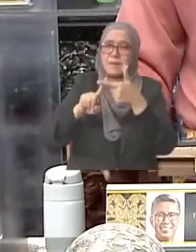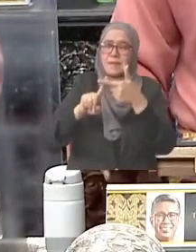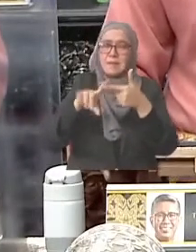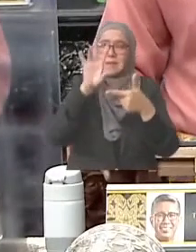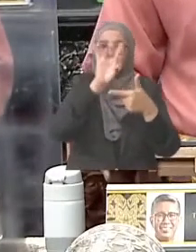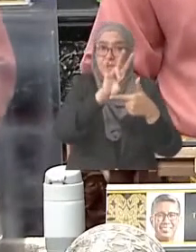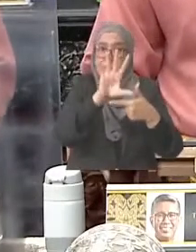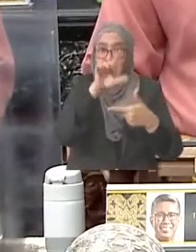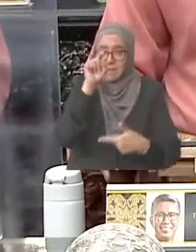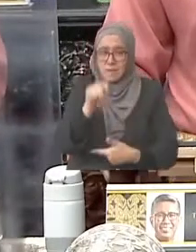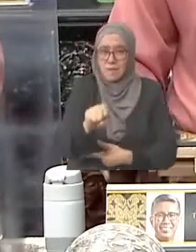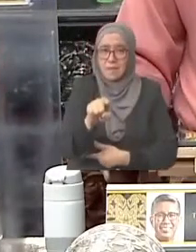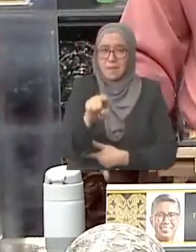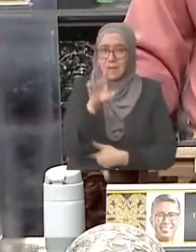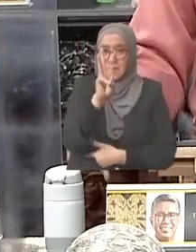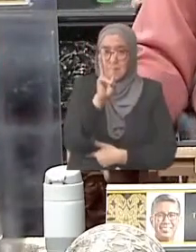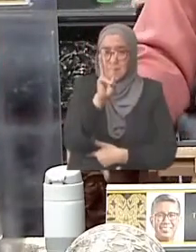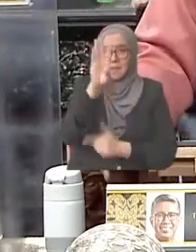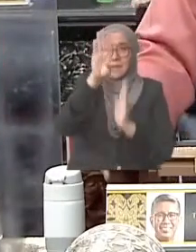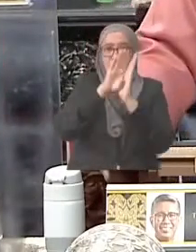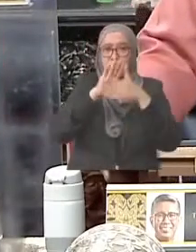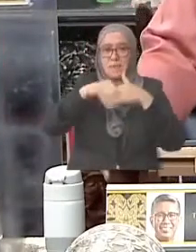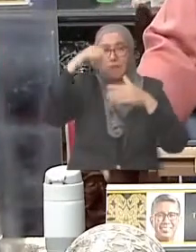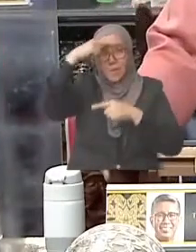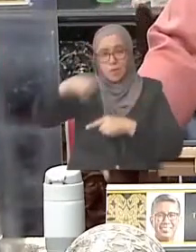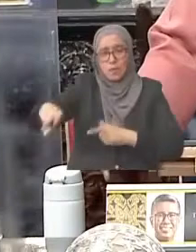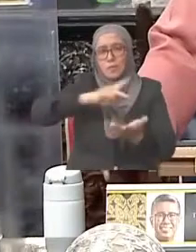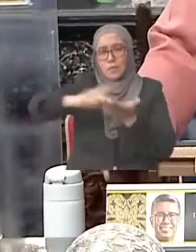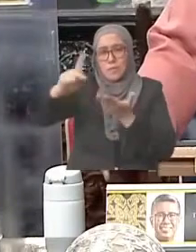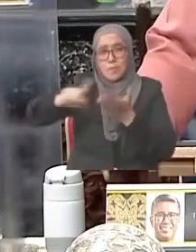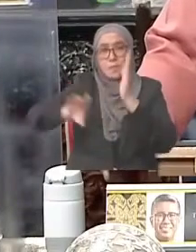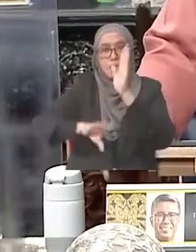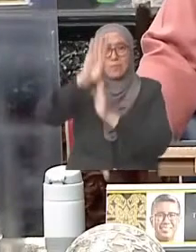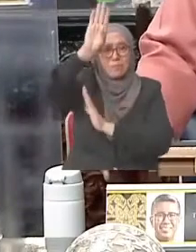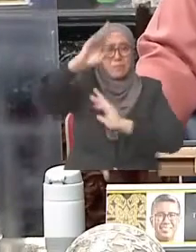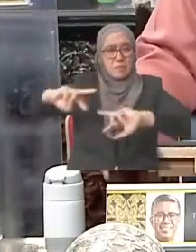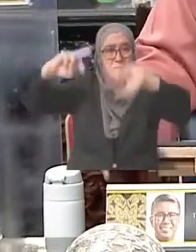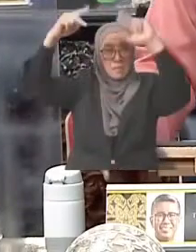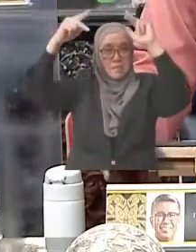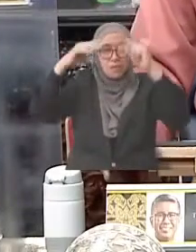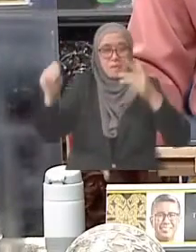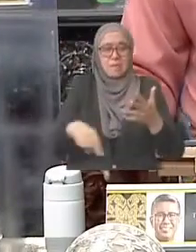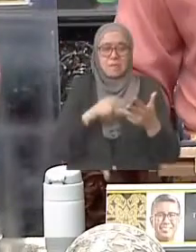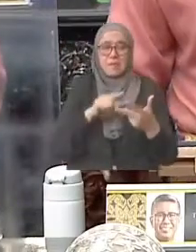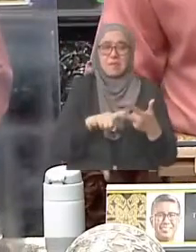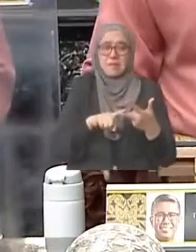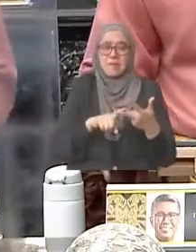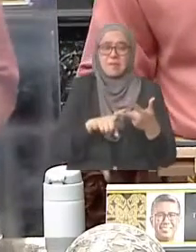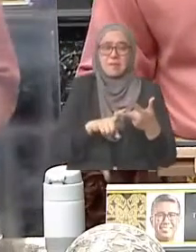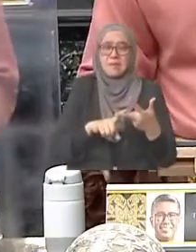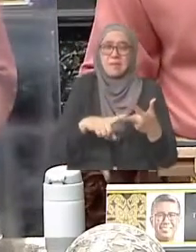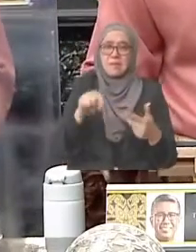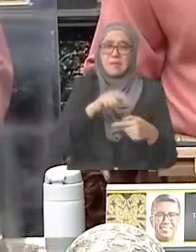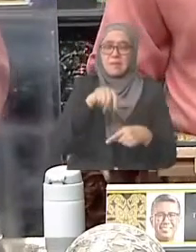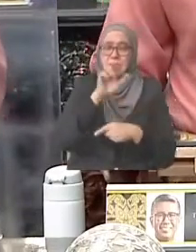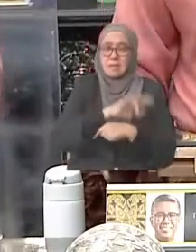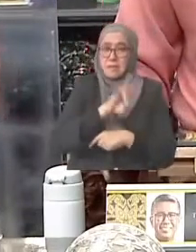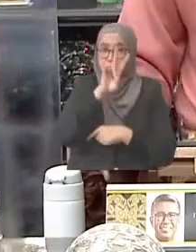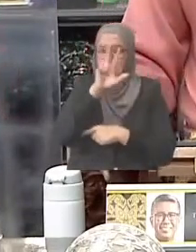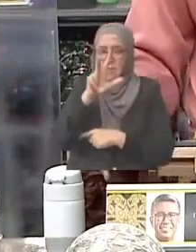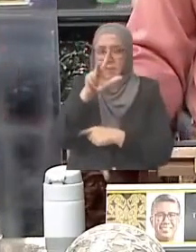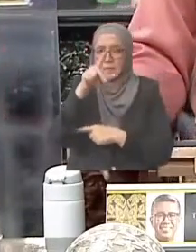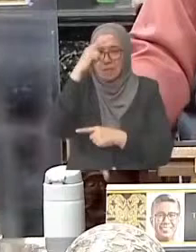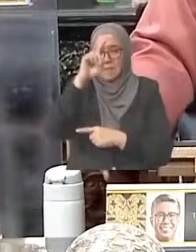2056 bila lengket untuk belanja pembangunan dan 23 bilang lengket di bawah kumpulan uang copy 19